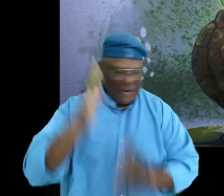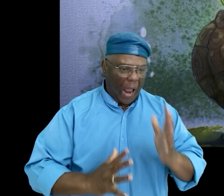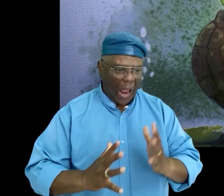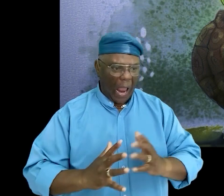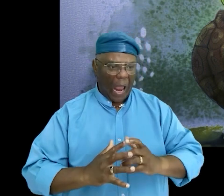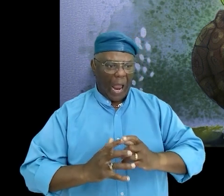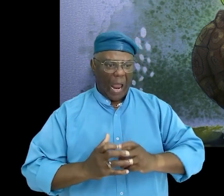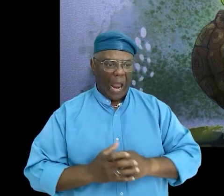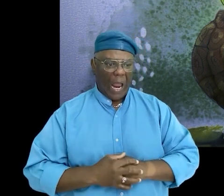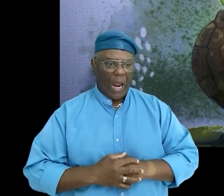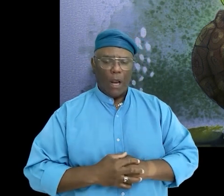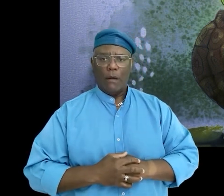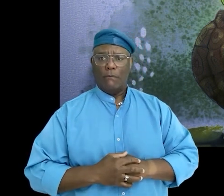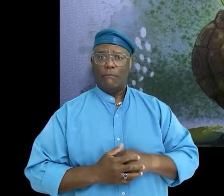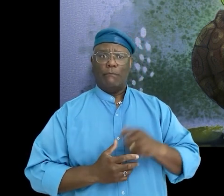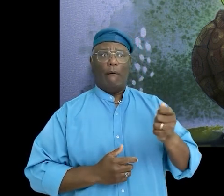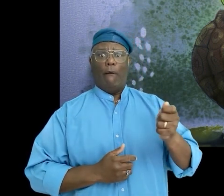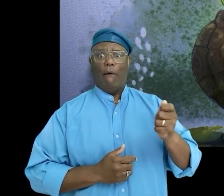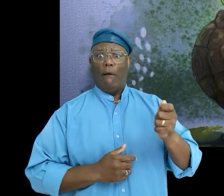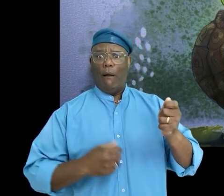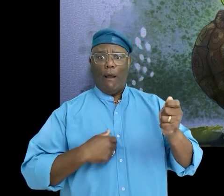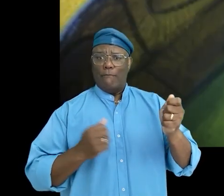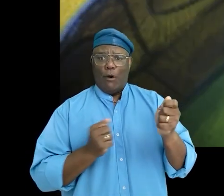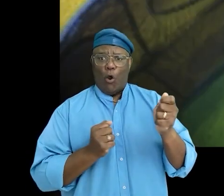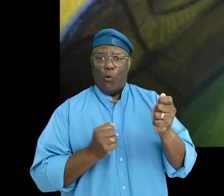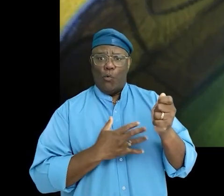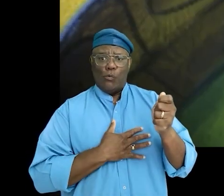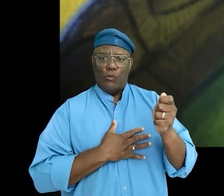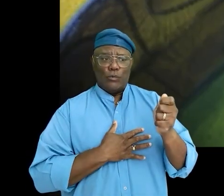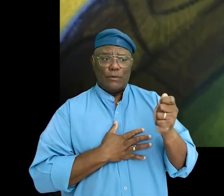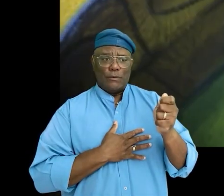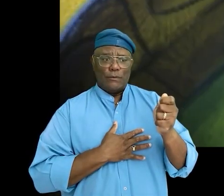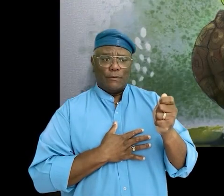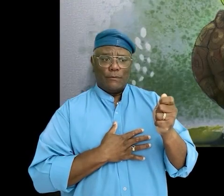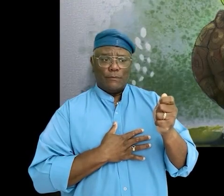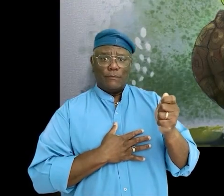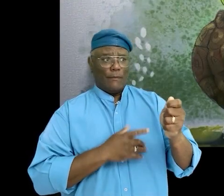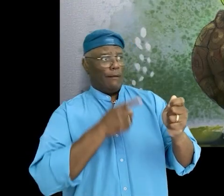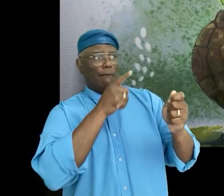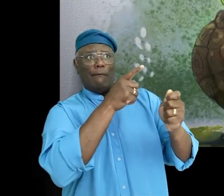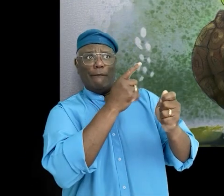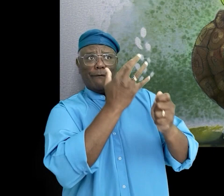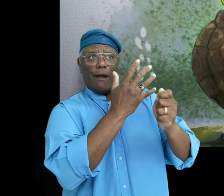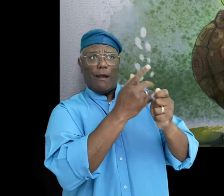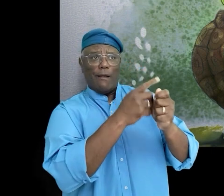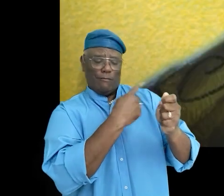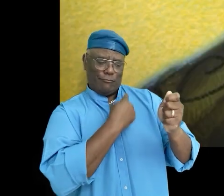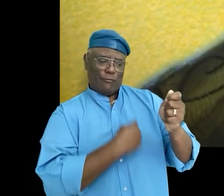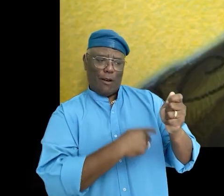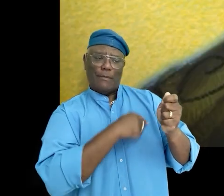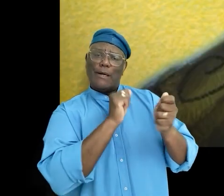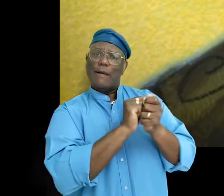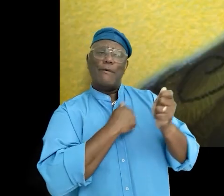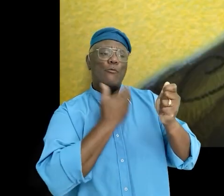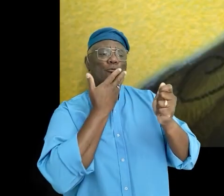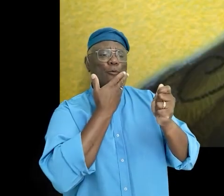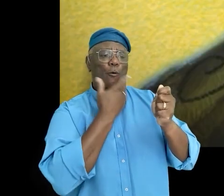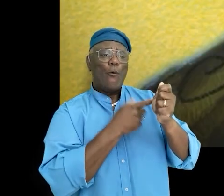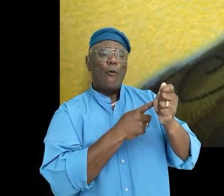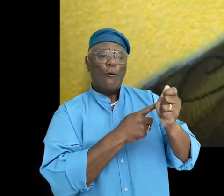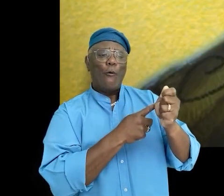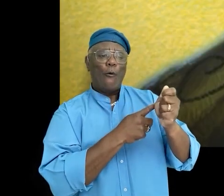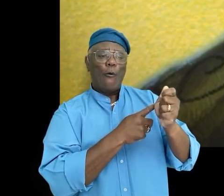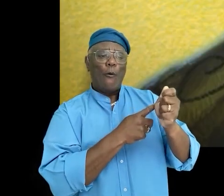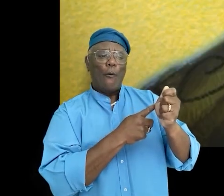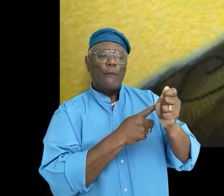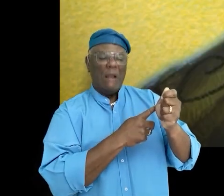wneud yn chwarae â thân? Meddai mochyn daear. Rydw i'n oer, meddai Lula, ac y ddawodd y fflam